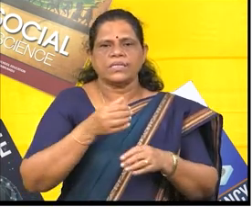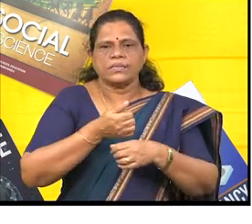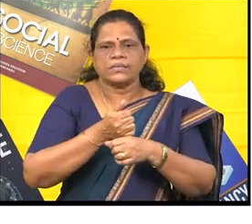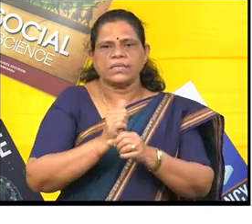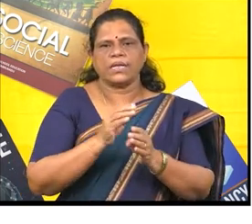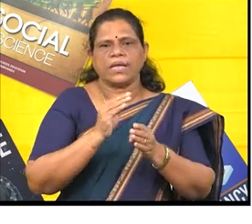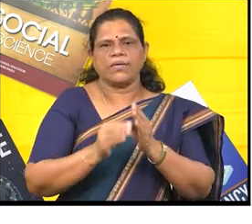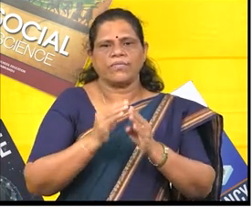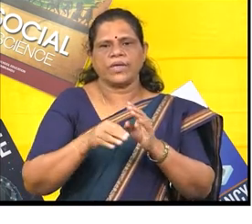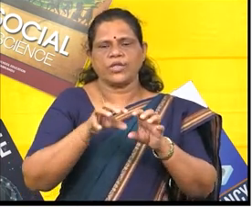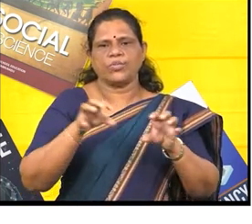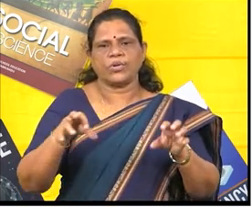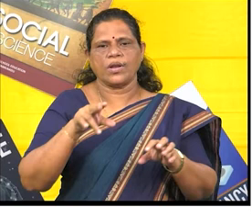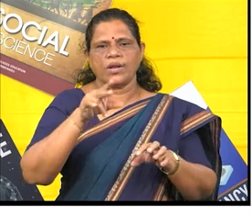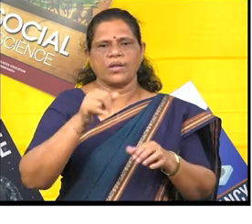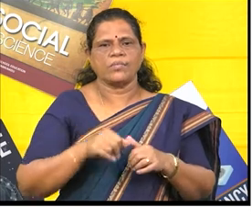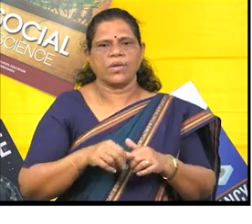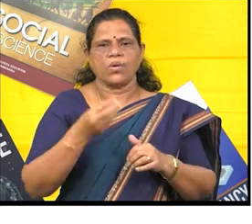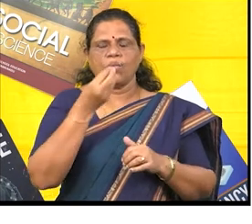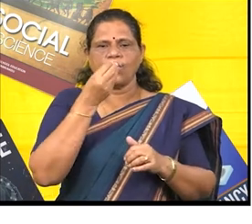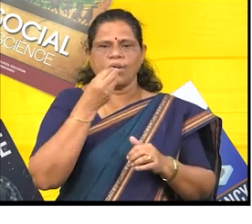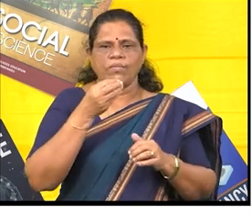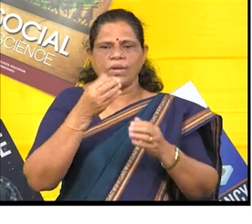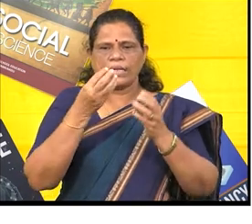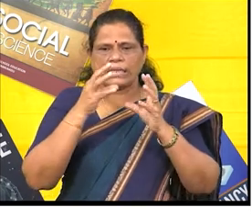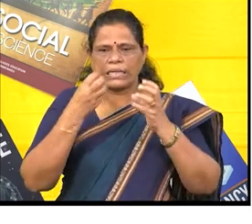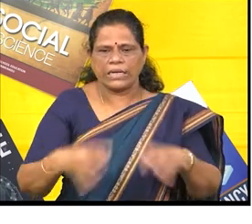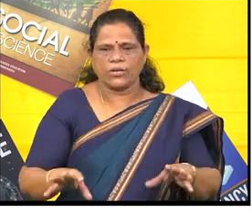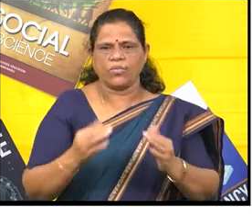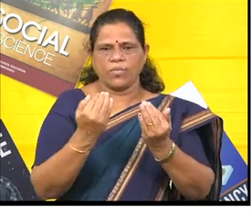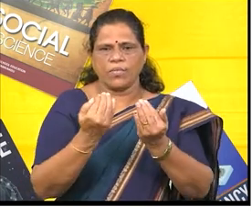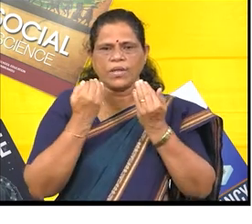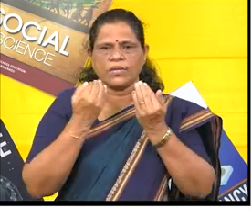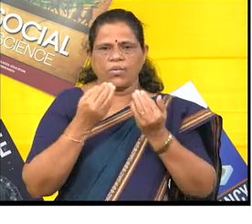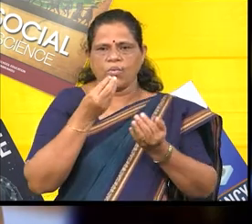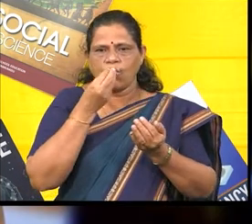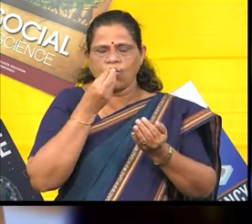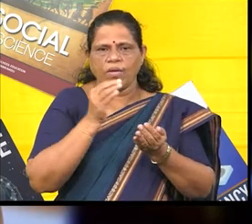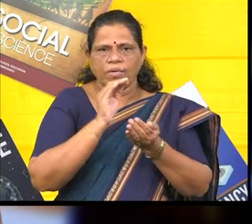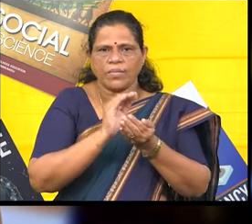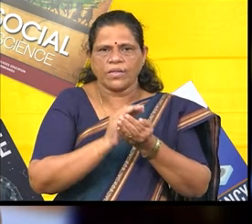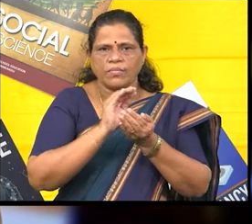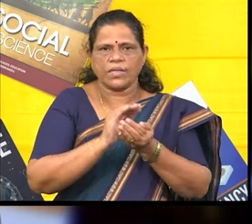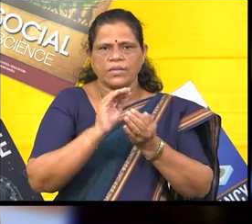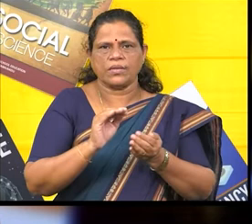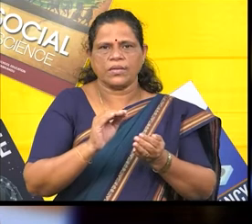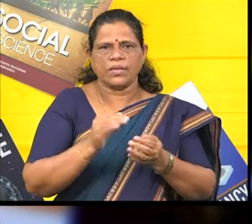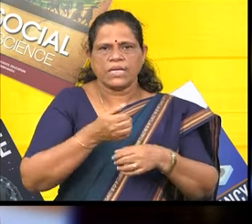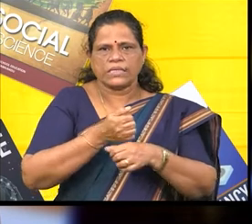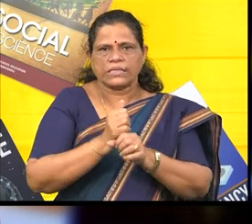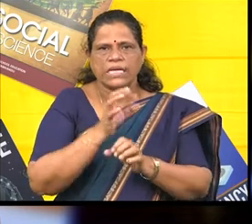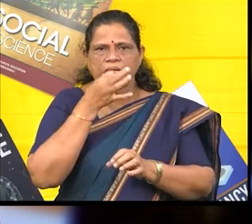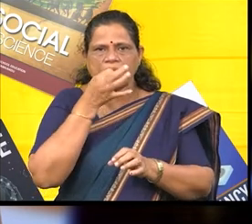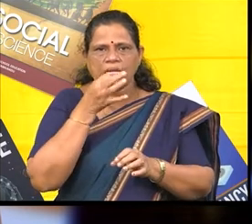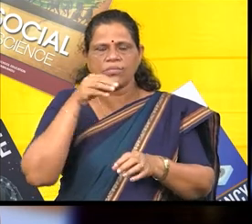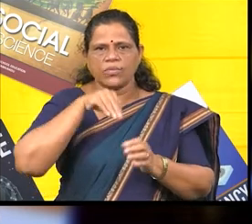செயற்கை வேதிப்பொருட்கள் என்பது என்னன்னா உணவு கெடாமல் பாதுகாக்கக்கூடிய உணவு பதப்படுத்தி, அடுத்து